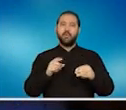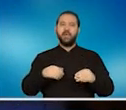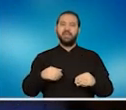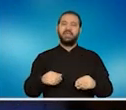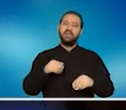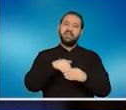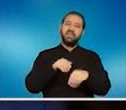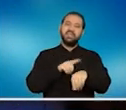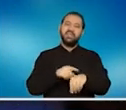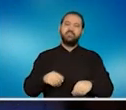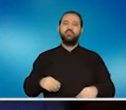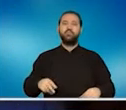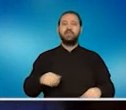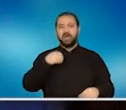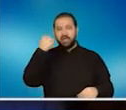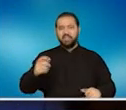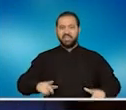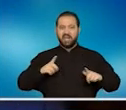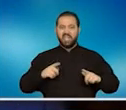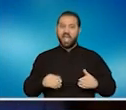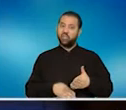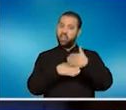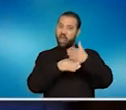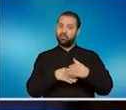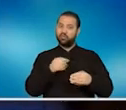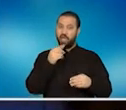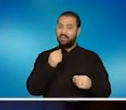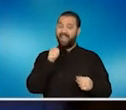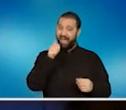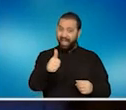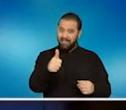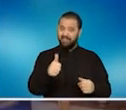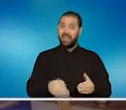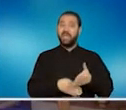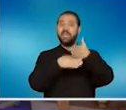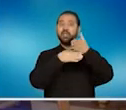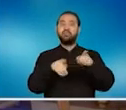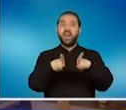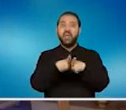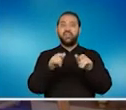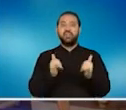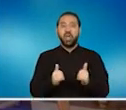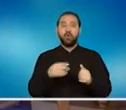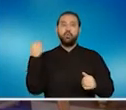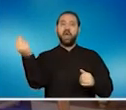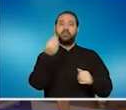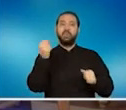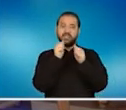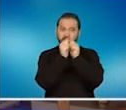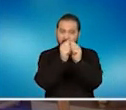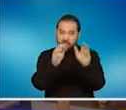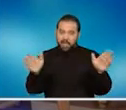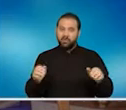viață și s-a rugat pentru ei, așa cum spuneți dumneavoastră, și a ajutat în chip real, îi ajută și acum. Dumnezeu